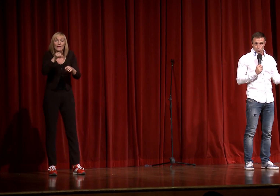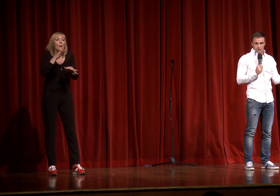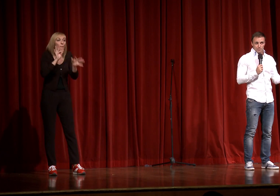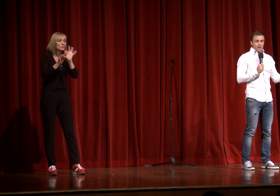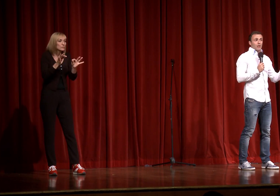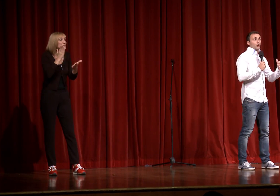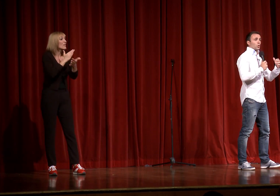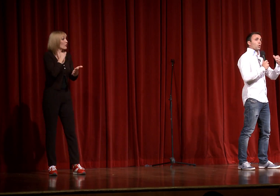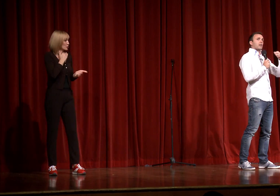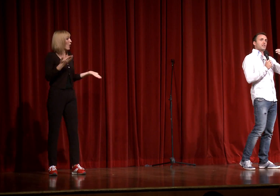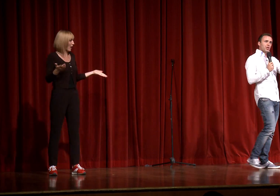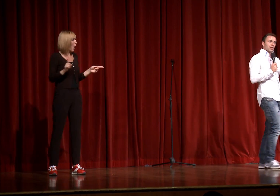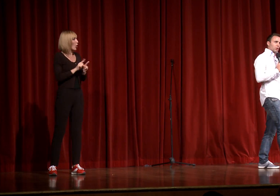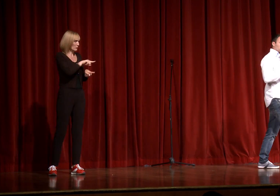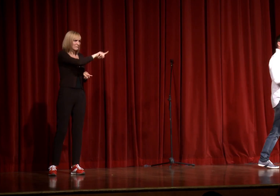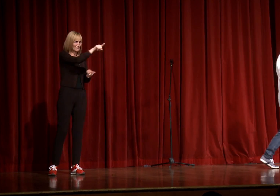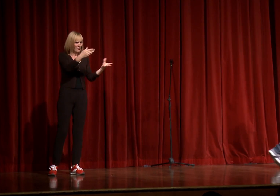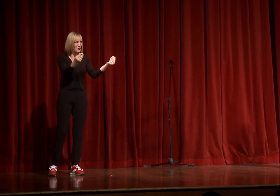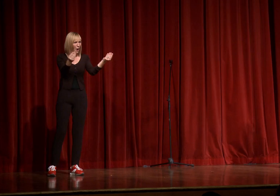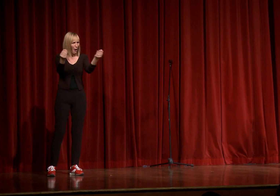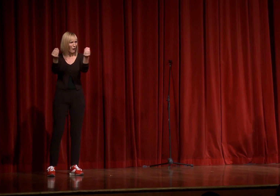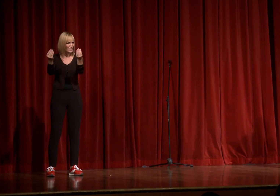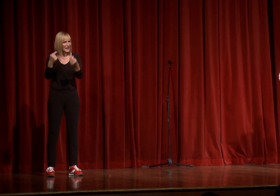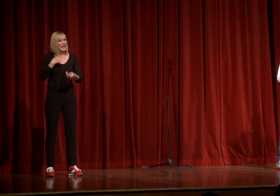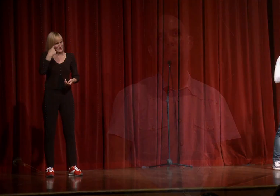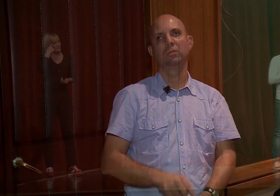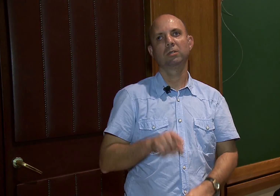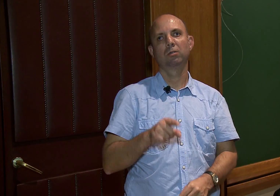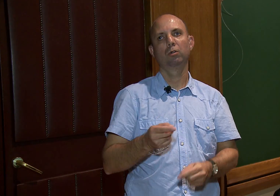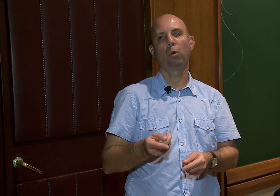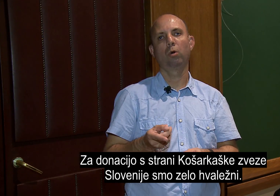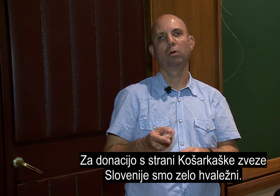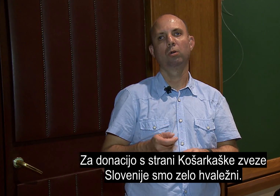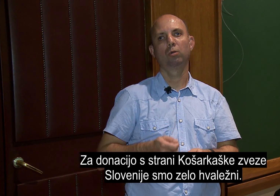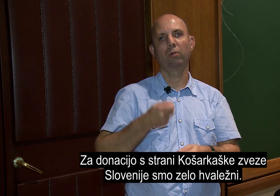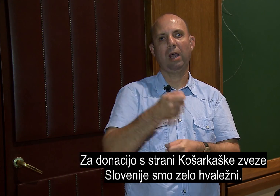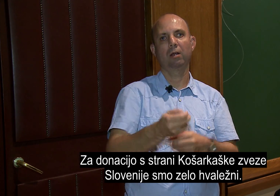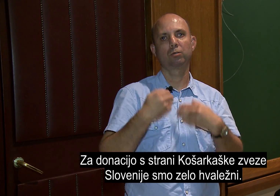srednji šoli. Tako kot večina tukaj tudi med vami, zdaj jaz mislim.